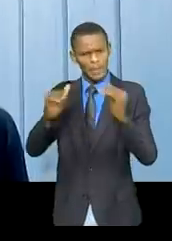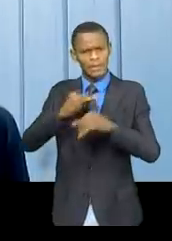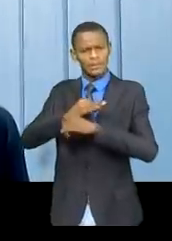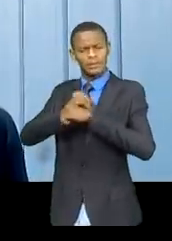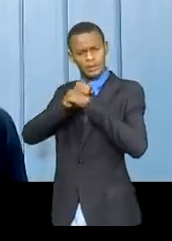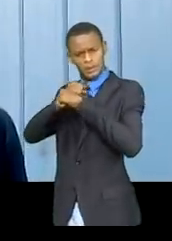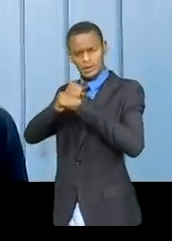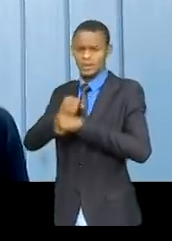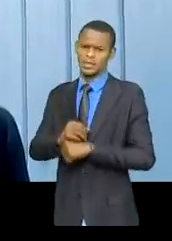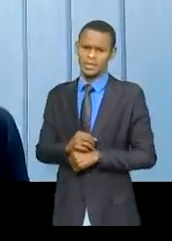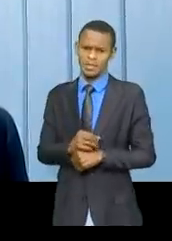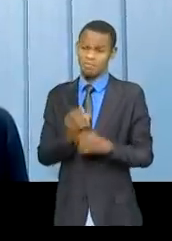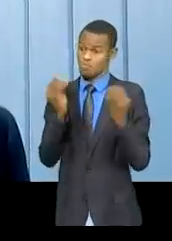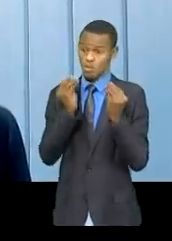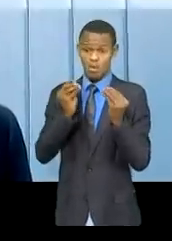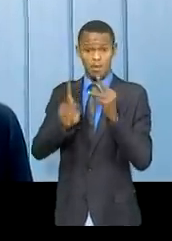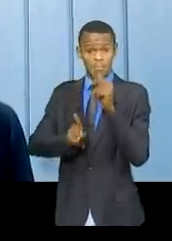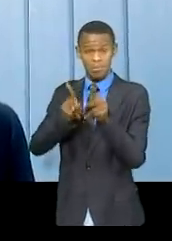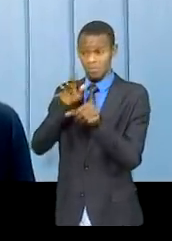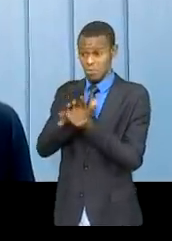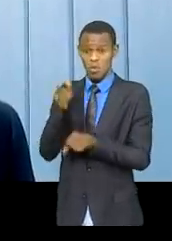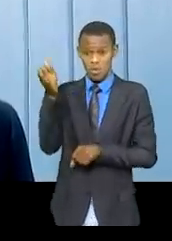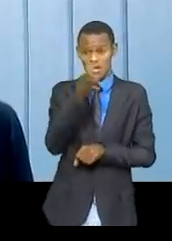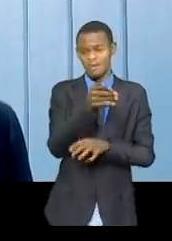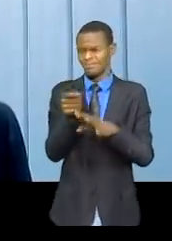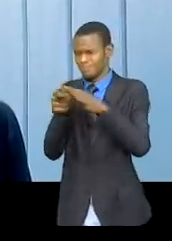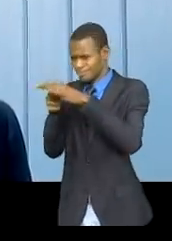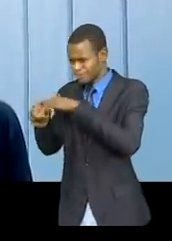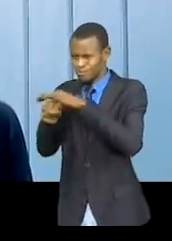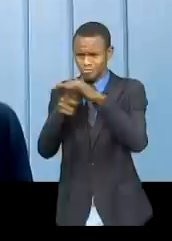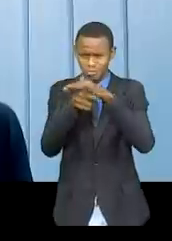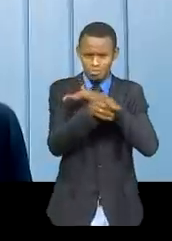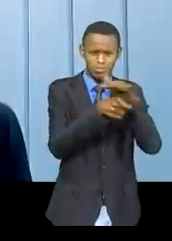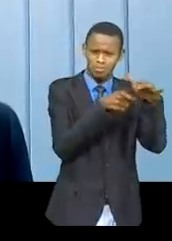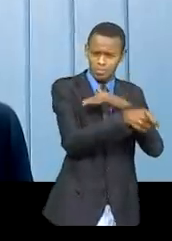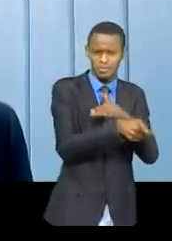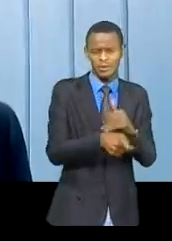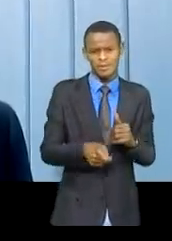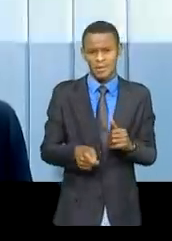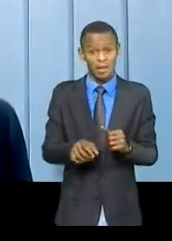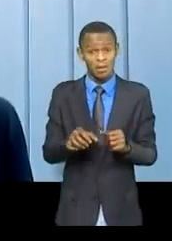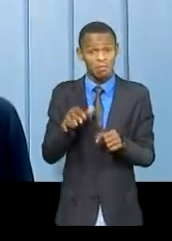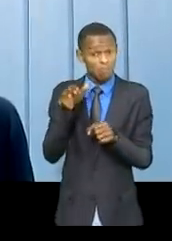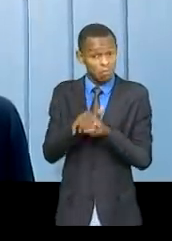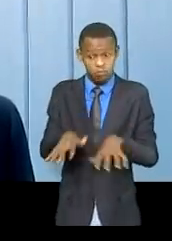Des vies humaines sont fauchées, des multitudes de déplacés errent,